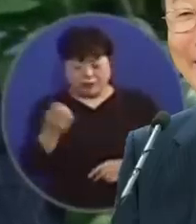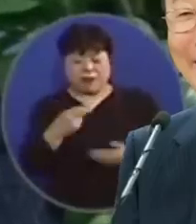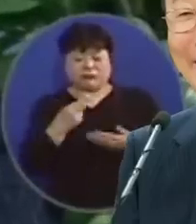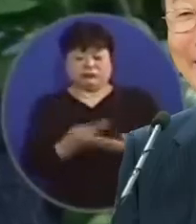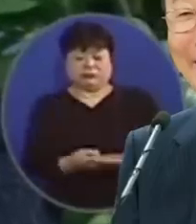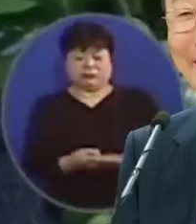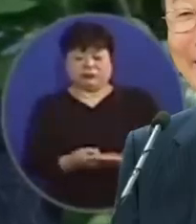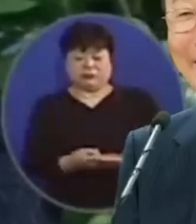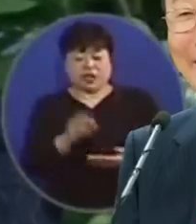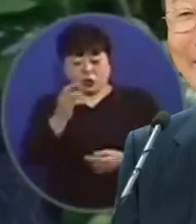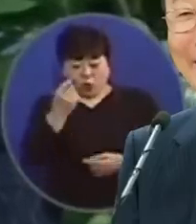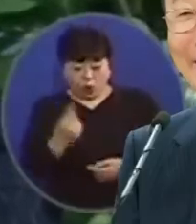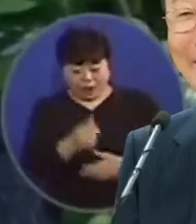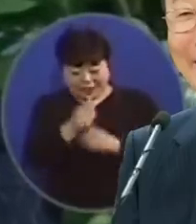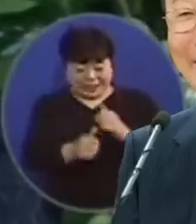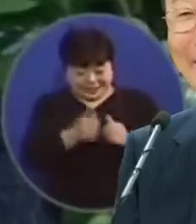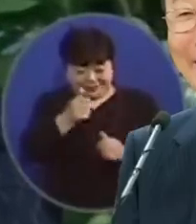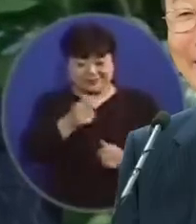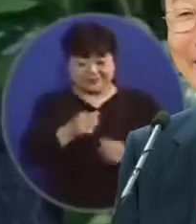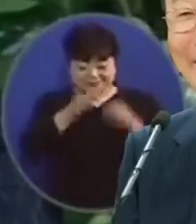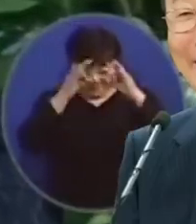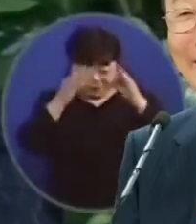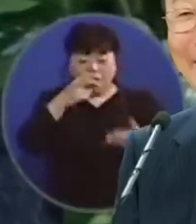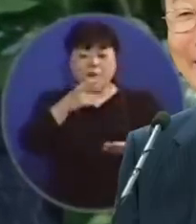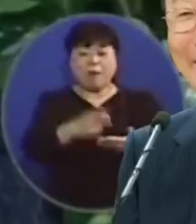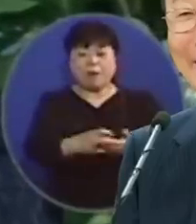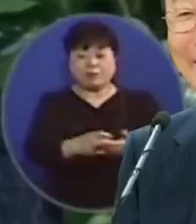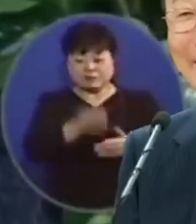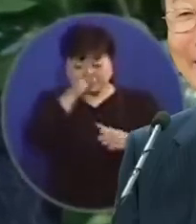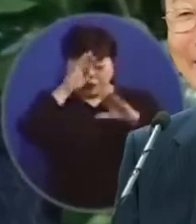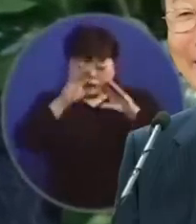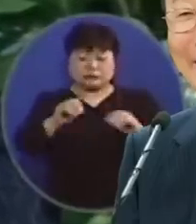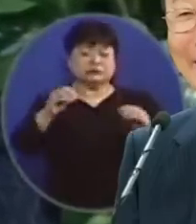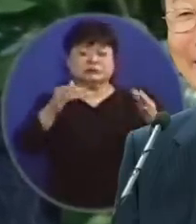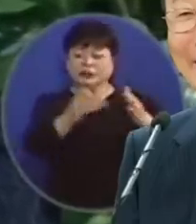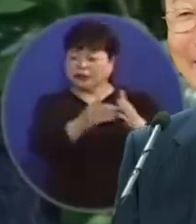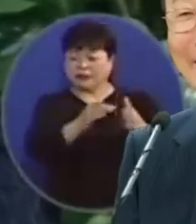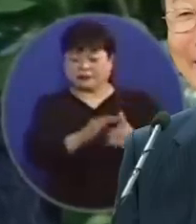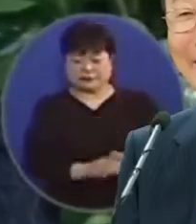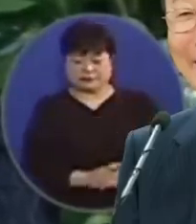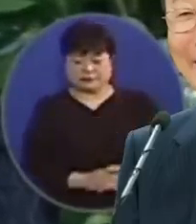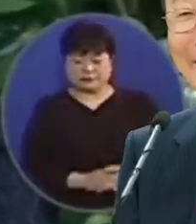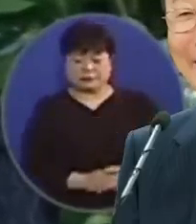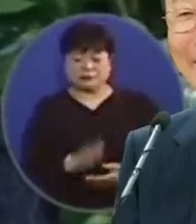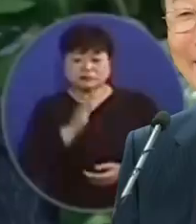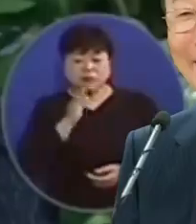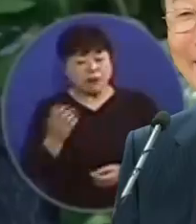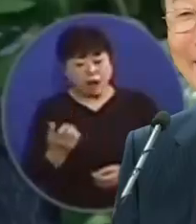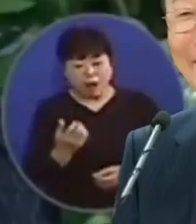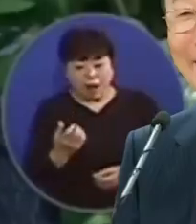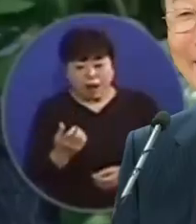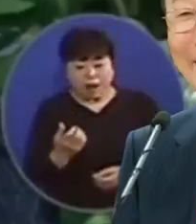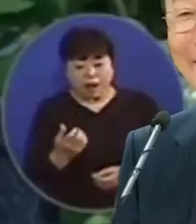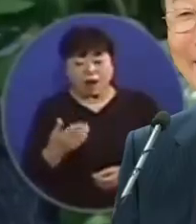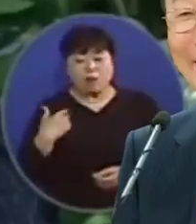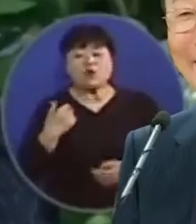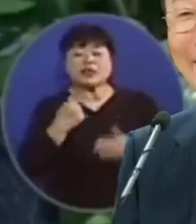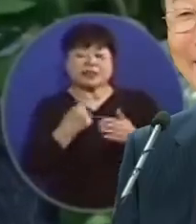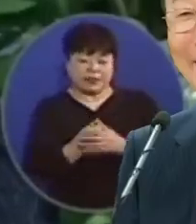있어도 하나님은 말씀합니다. 너 법적으로 나은 사람이다. 실제는 아픈데요. 몰라서